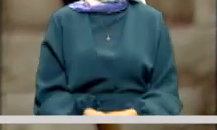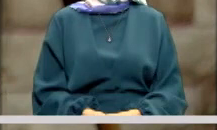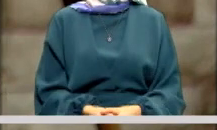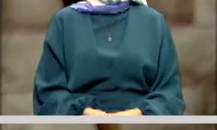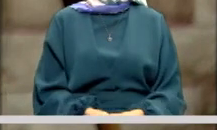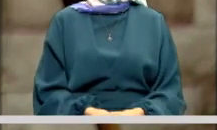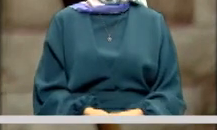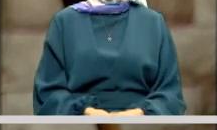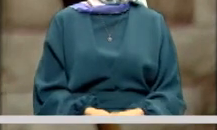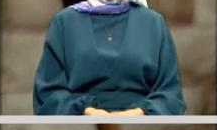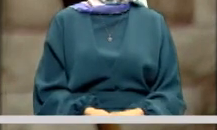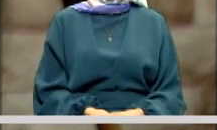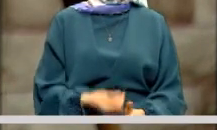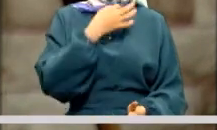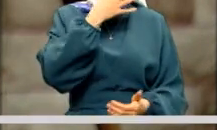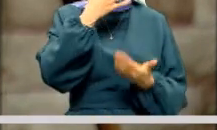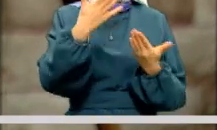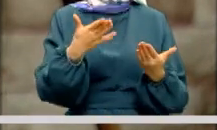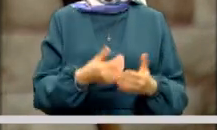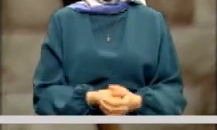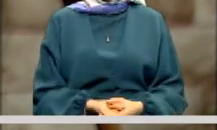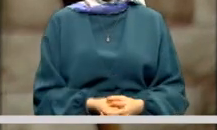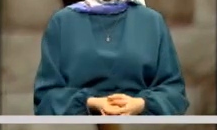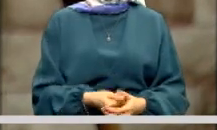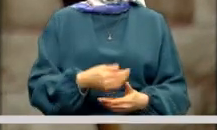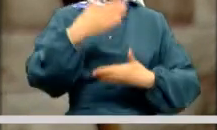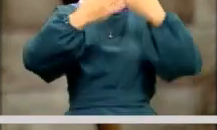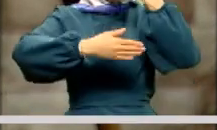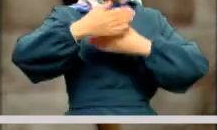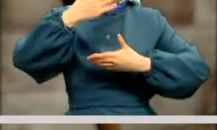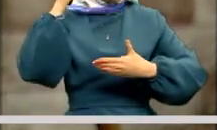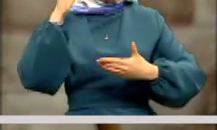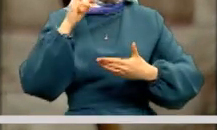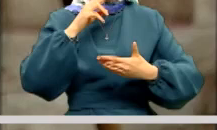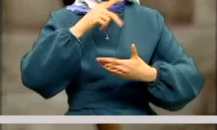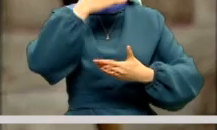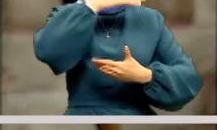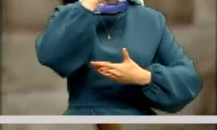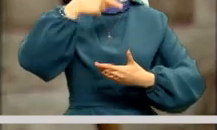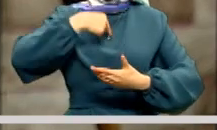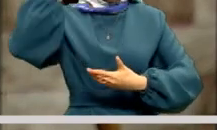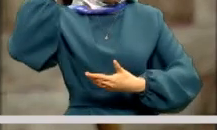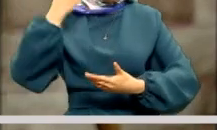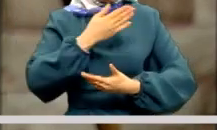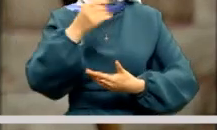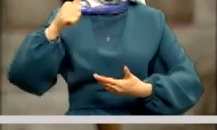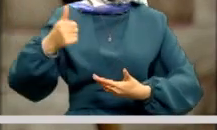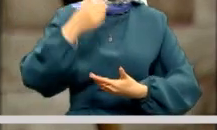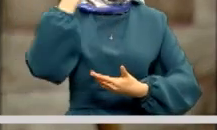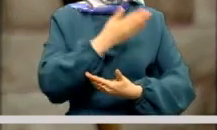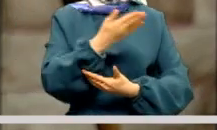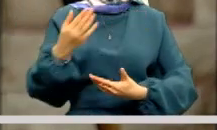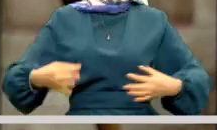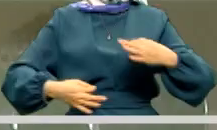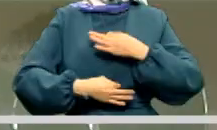cümlemi ifade ederek ben çok teşekkür ediyorum ekranları başlarında da bizi izleyen çok kıymetli izleyicilerimize buradan selam ve